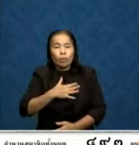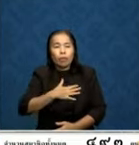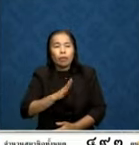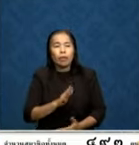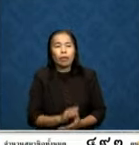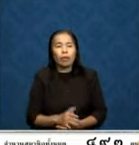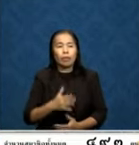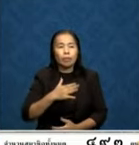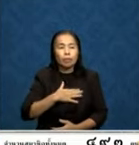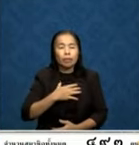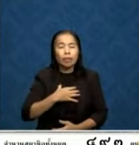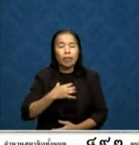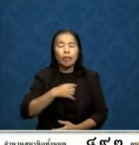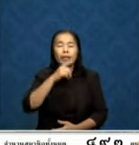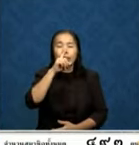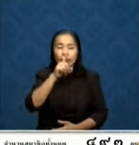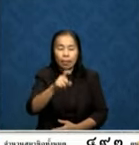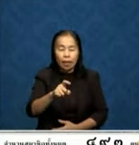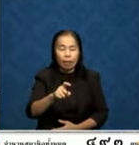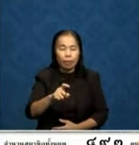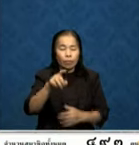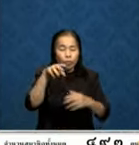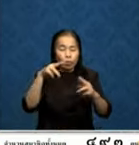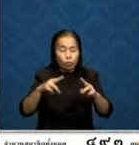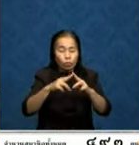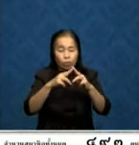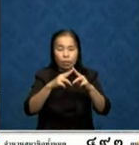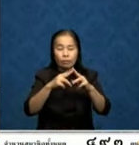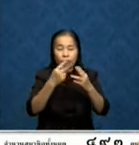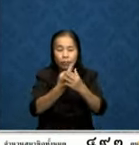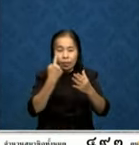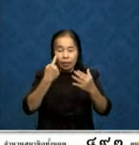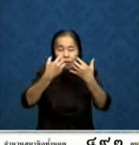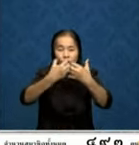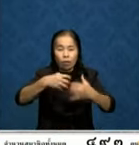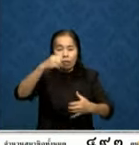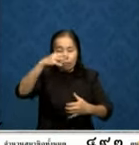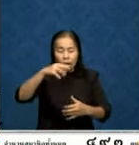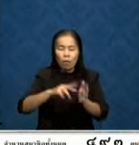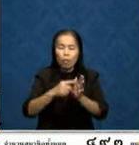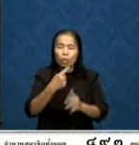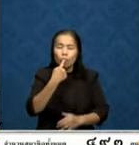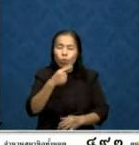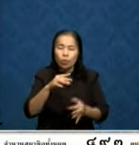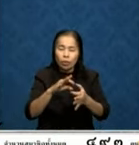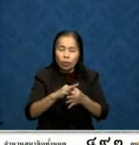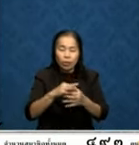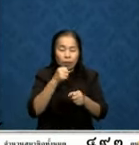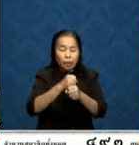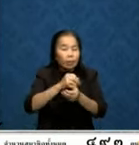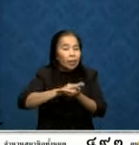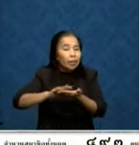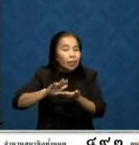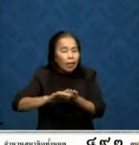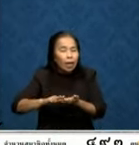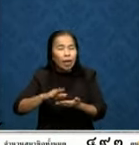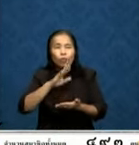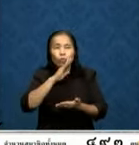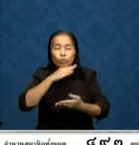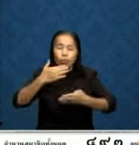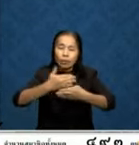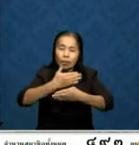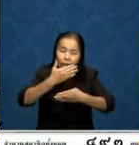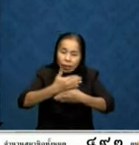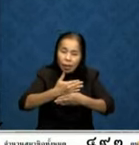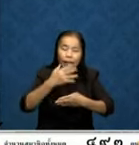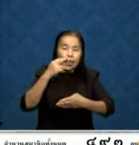มก็อยากเรียนถามแผนงานว่าไอ้พลังงานสะอาดที่จะเกิดจากน้ำตกนะครับเขื่อน